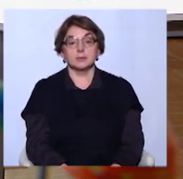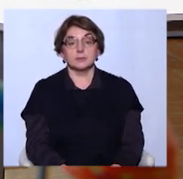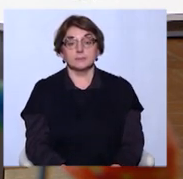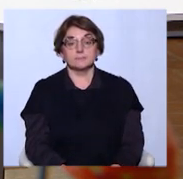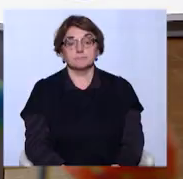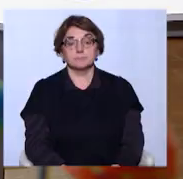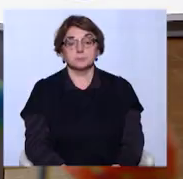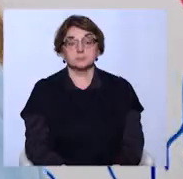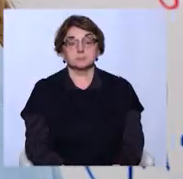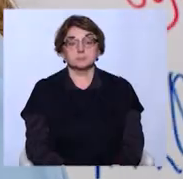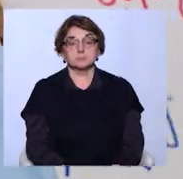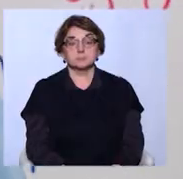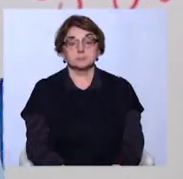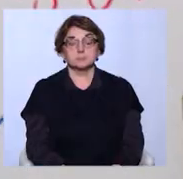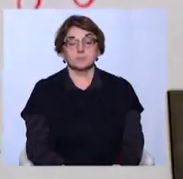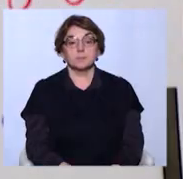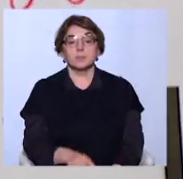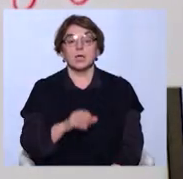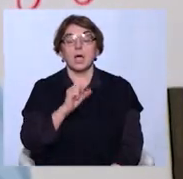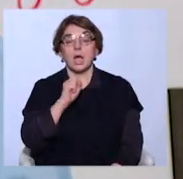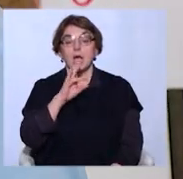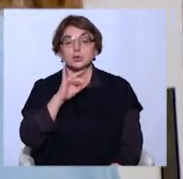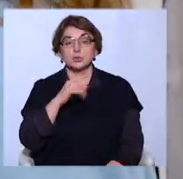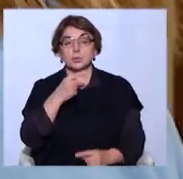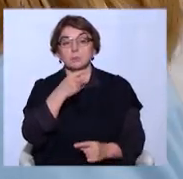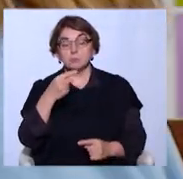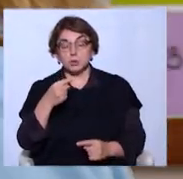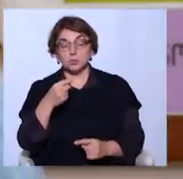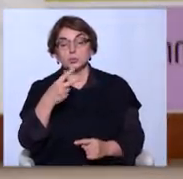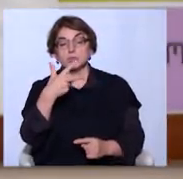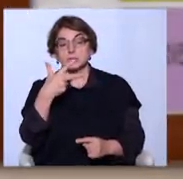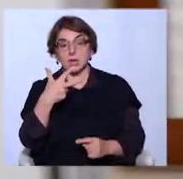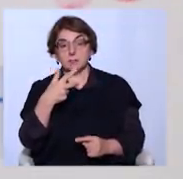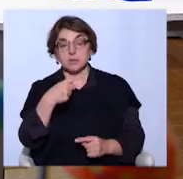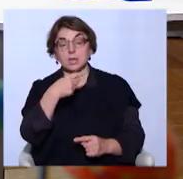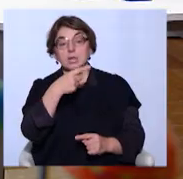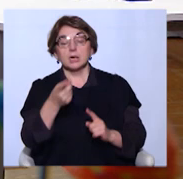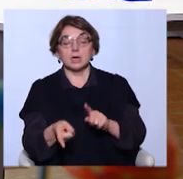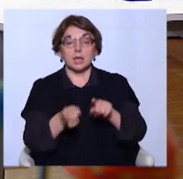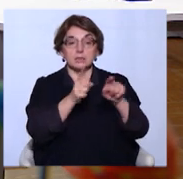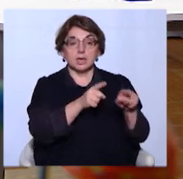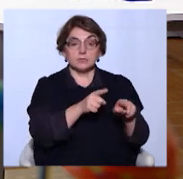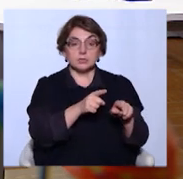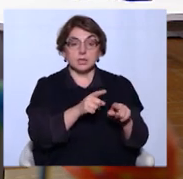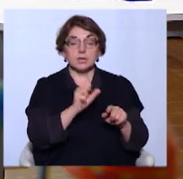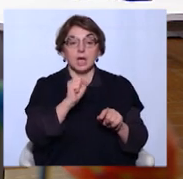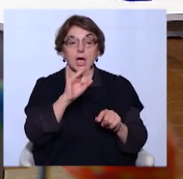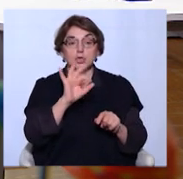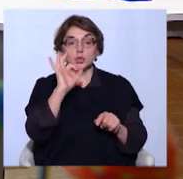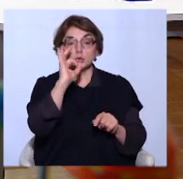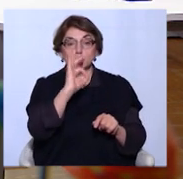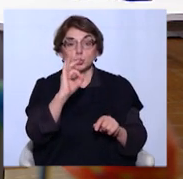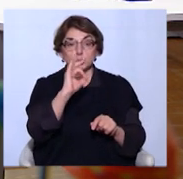აზოტი -3-დან გადავიდა აზოტი ნულში. შესაბამისად